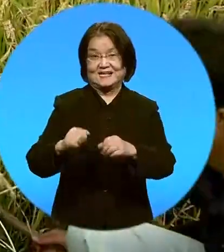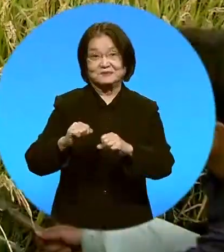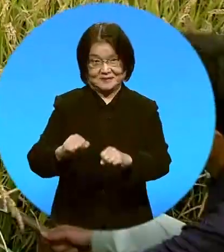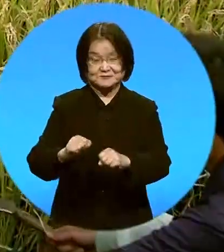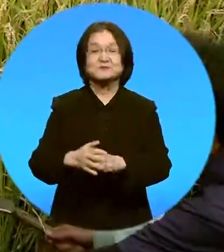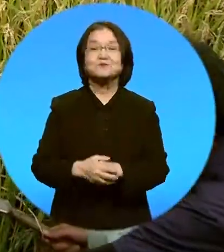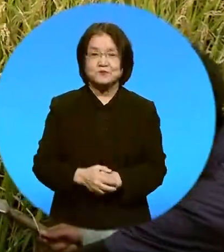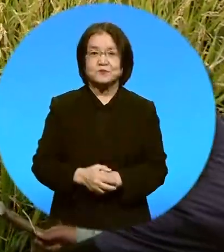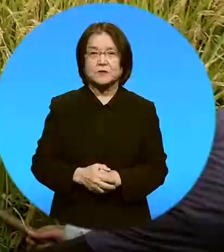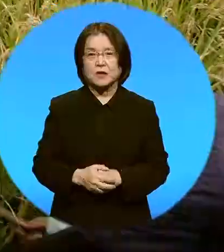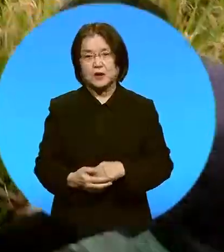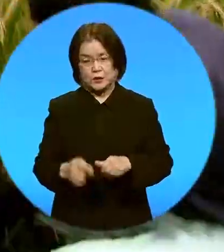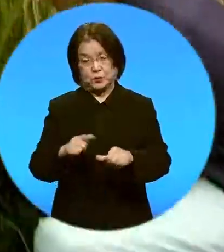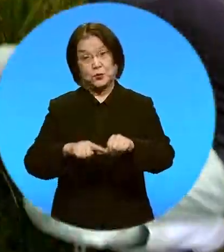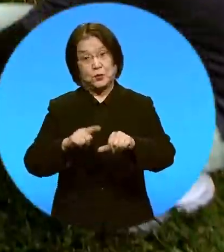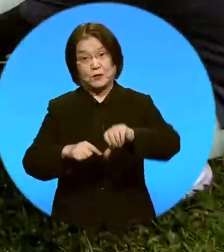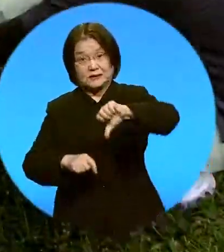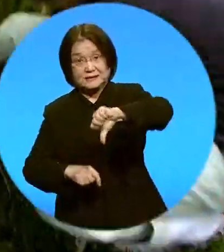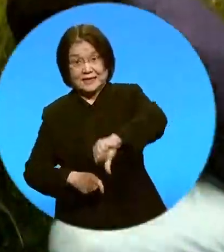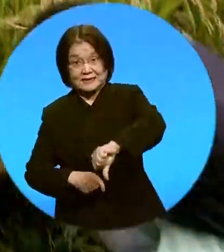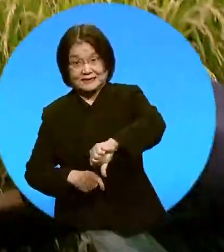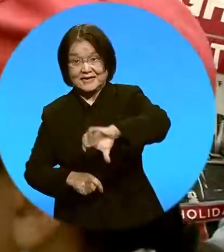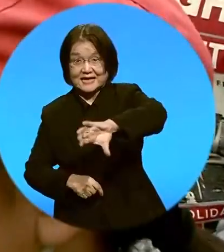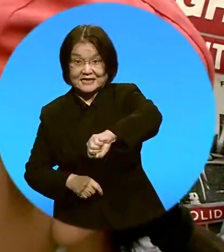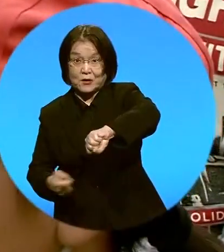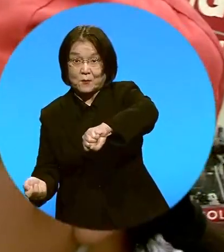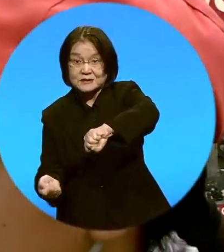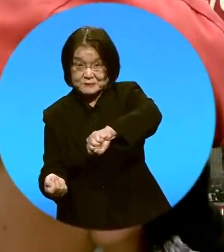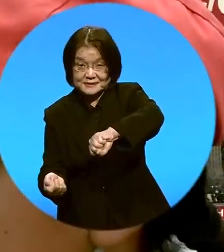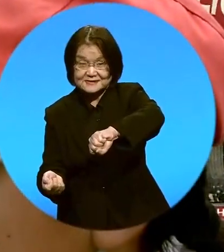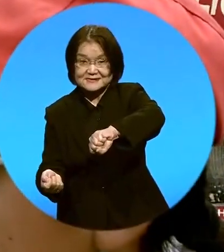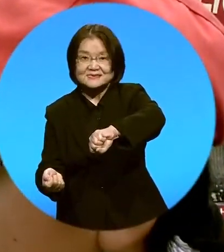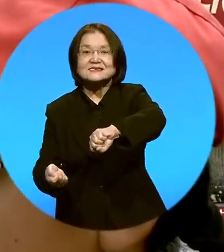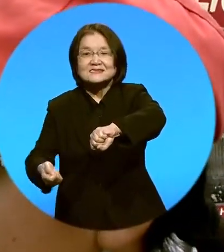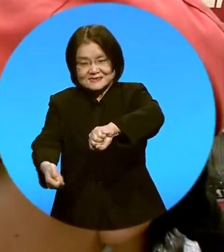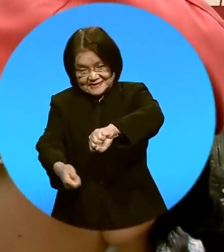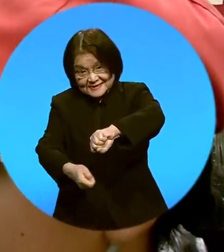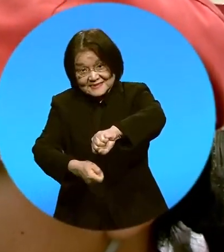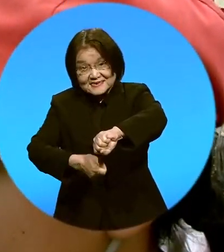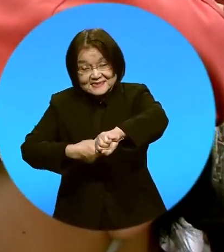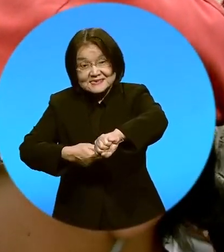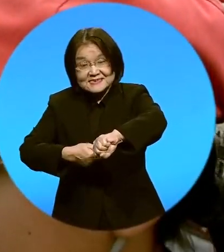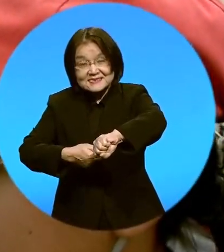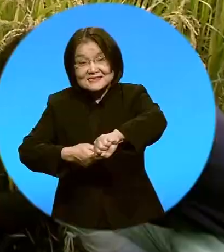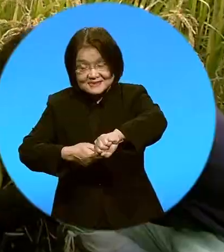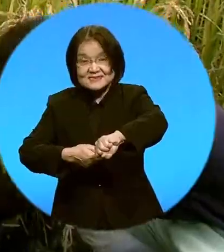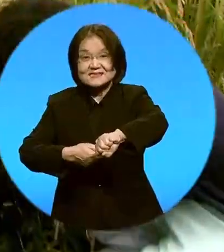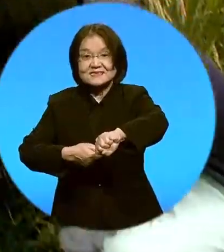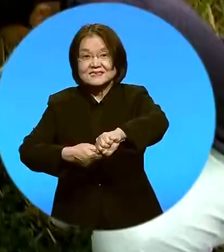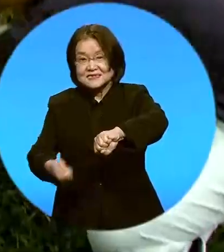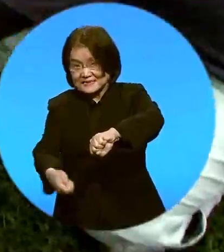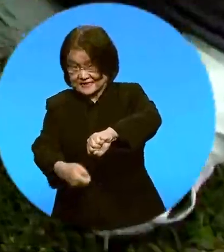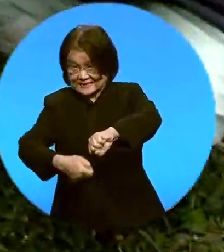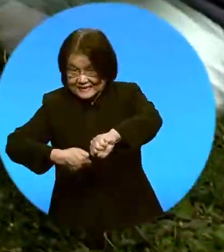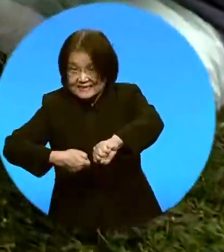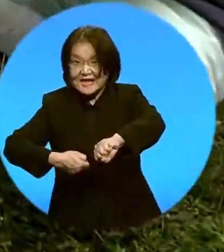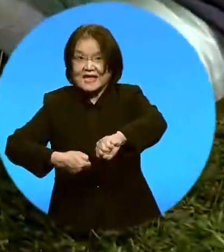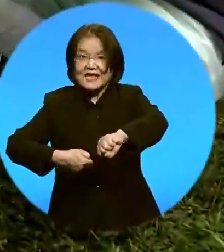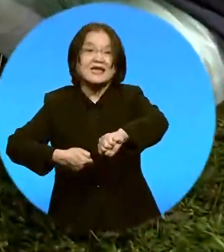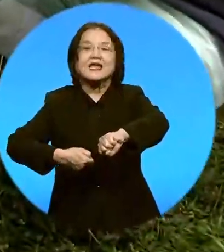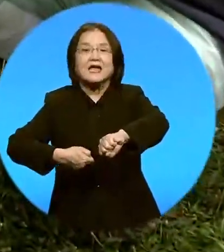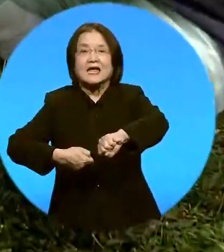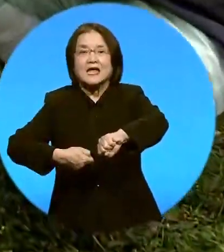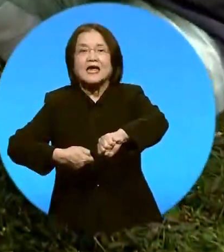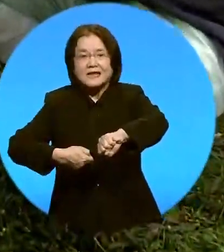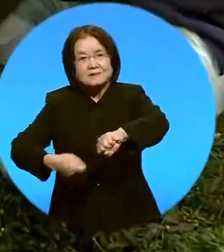親指を下にしてひげを持ちます。そしたら釜を手前に引いて